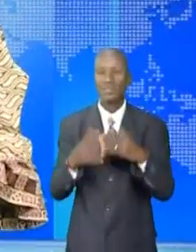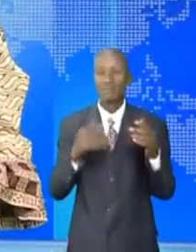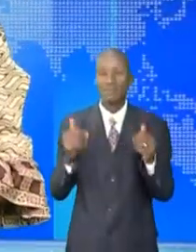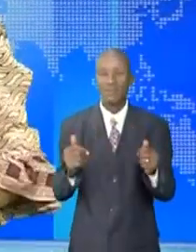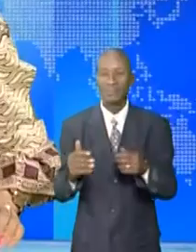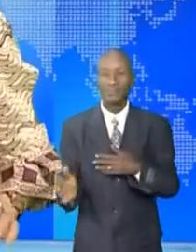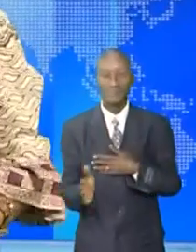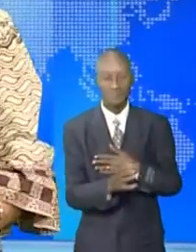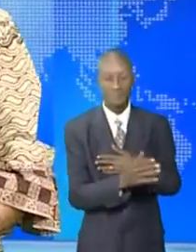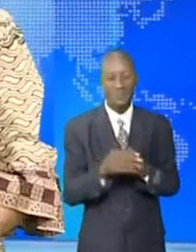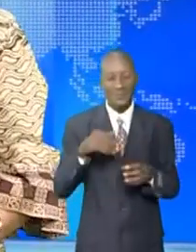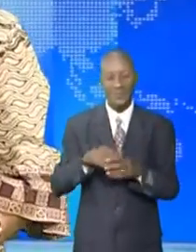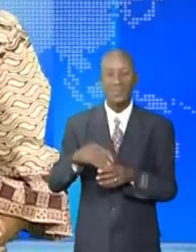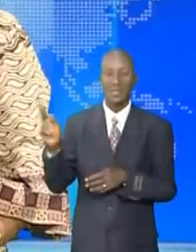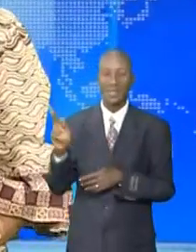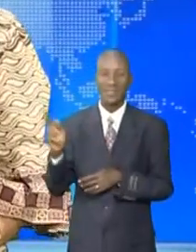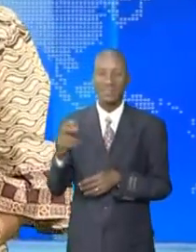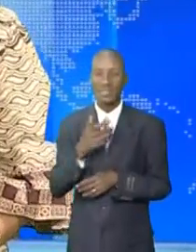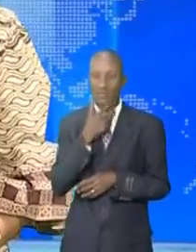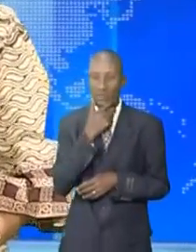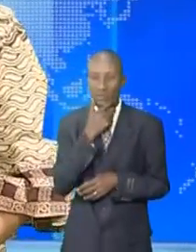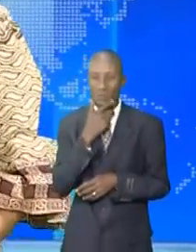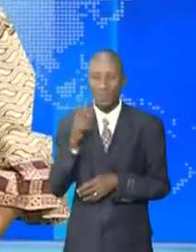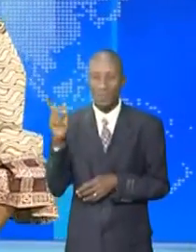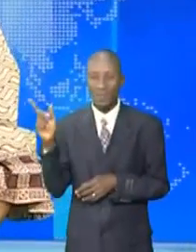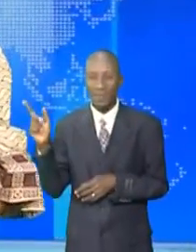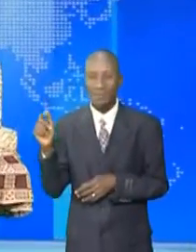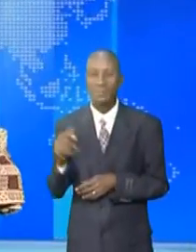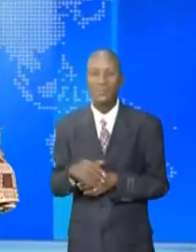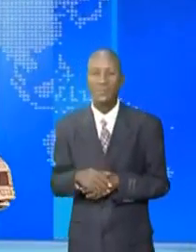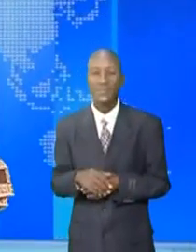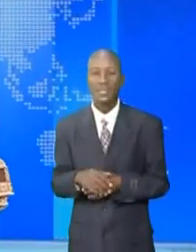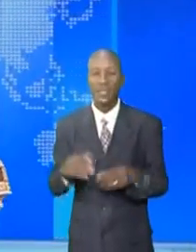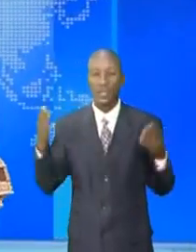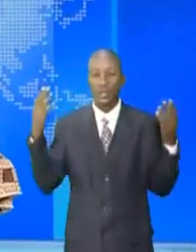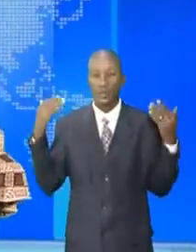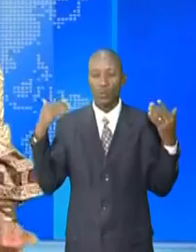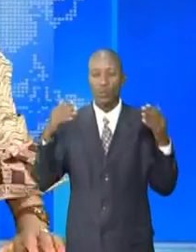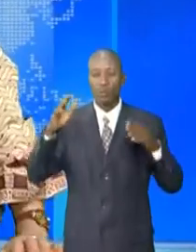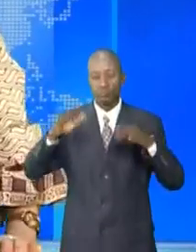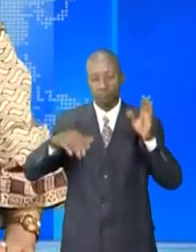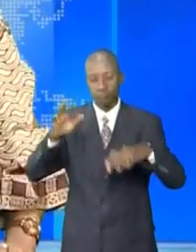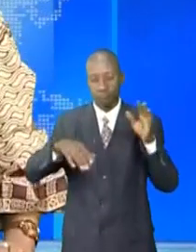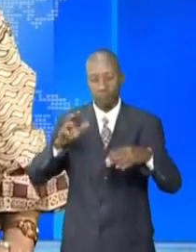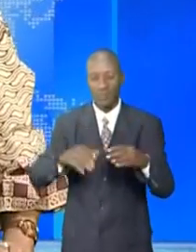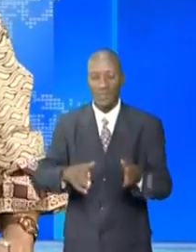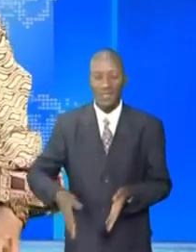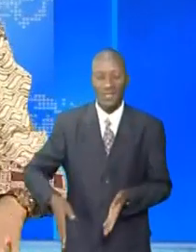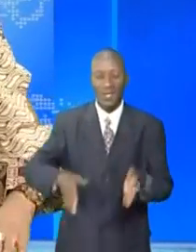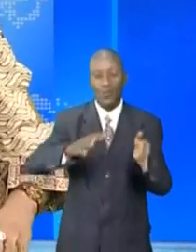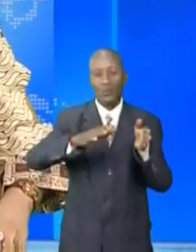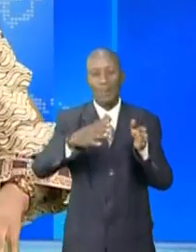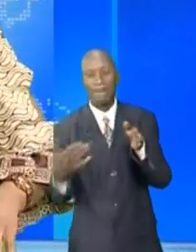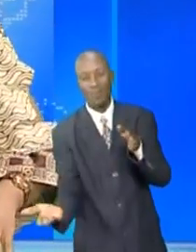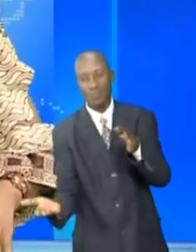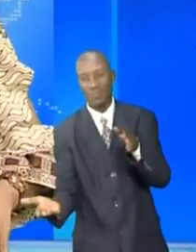Au Kasaï, l'effondrement du Dalo des Bondo a emporté une bonne partie de la route nationale numéro 1. Selon nos reporters sur